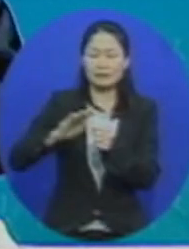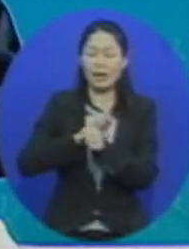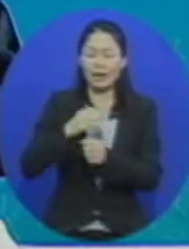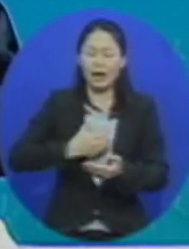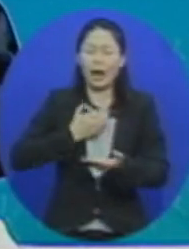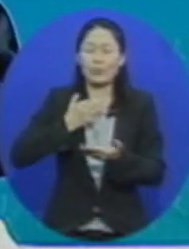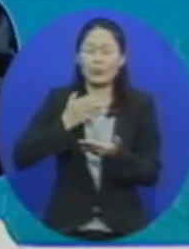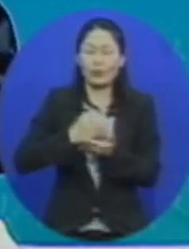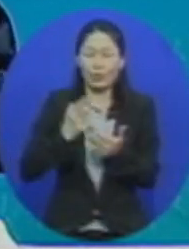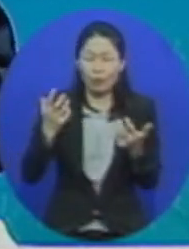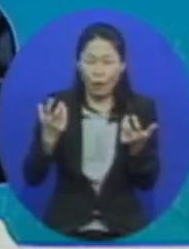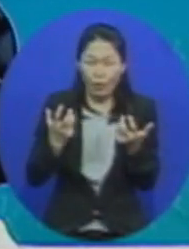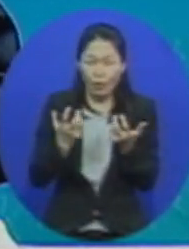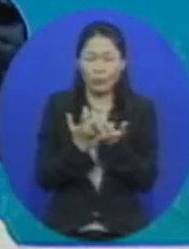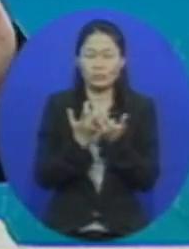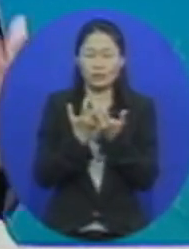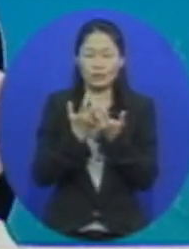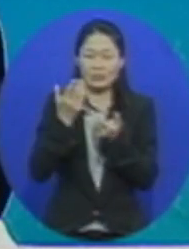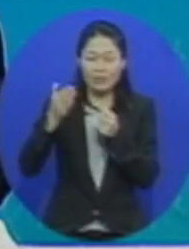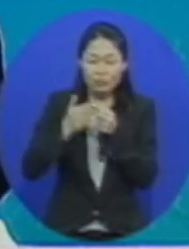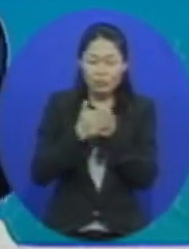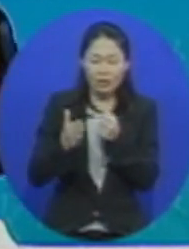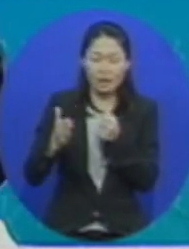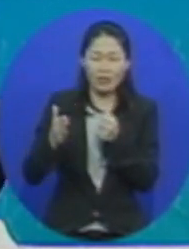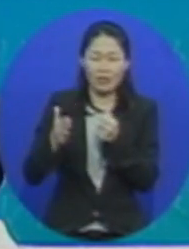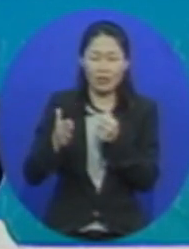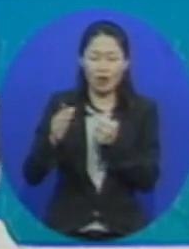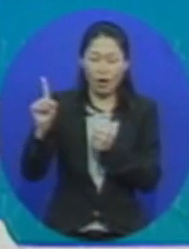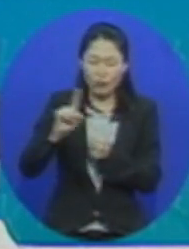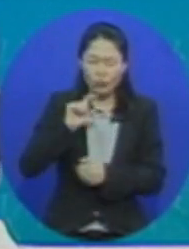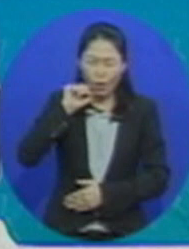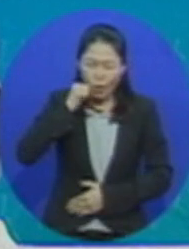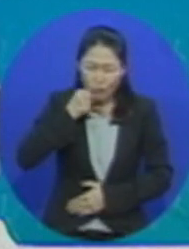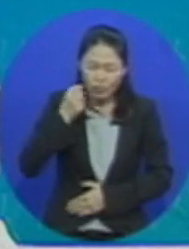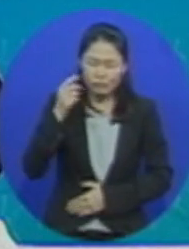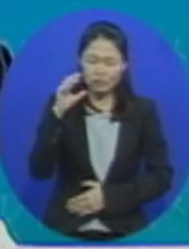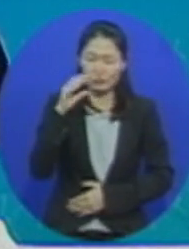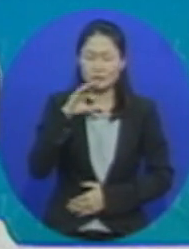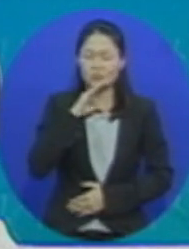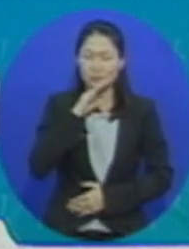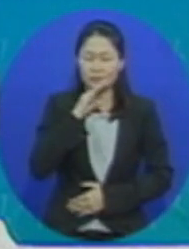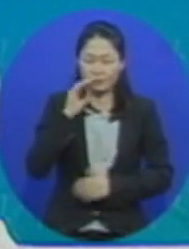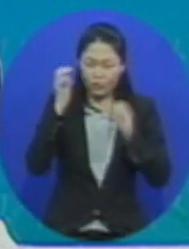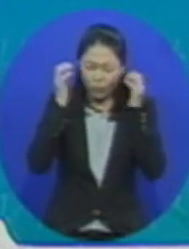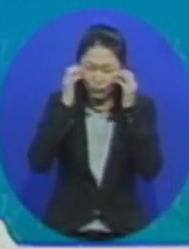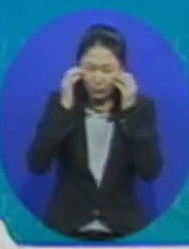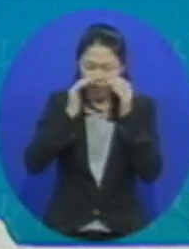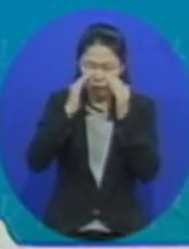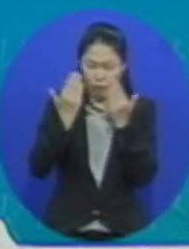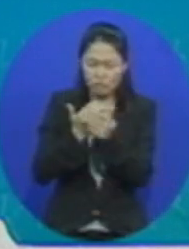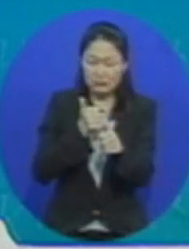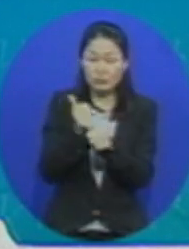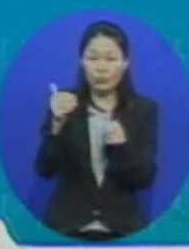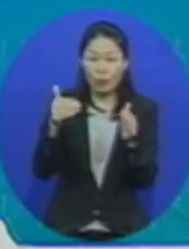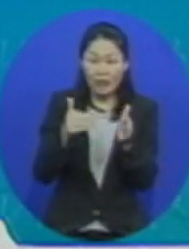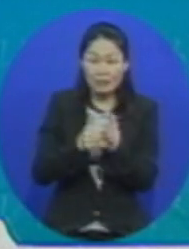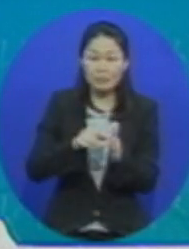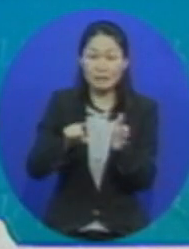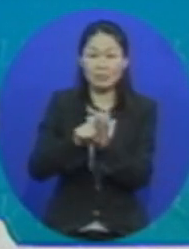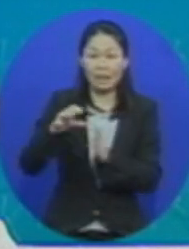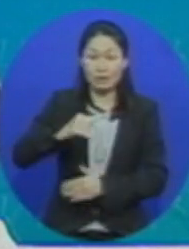넘치고 그것 때문에 어떤 어려움도 어떤 시련도 이기는 그런 그런 믿음을 가지고